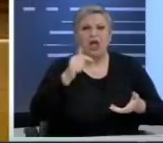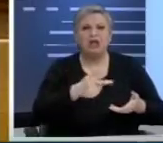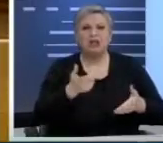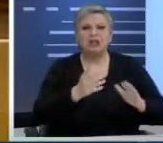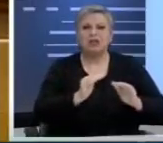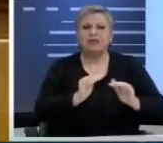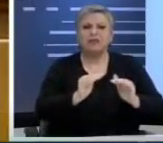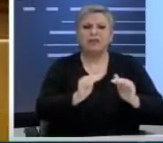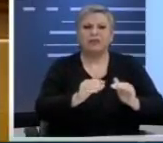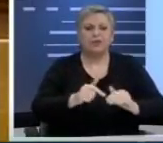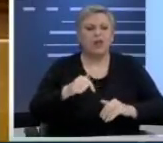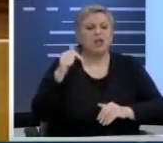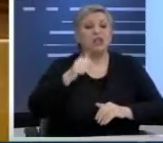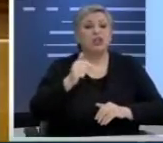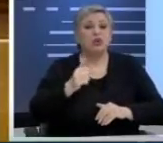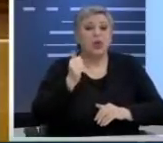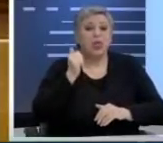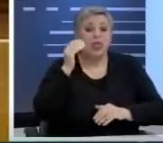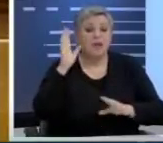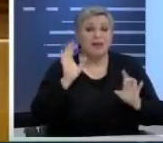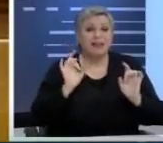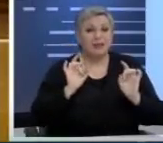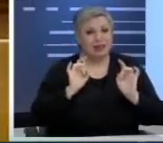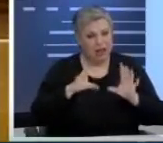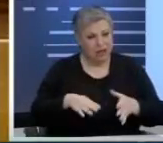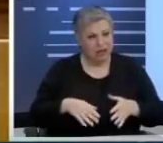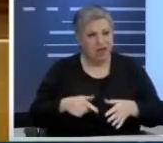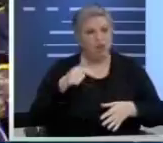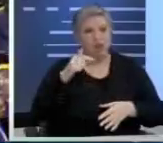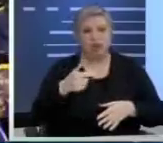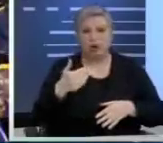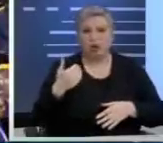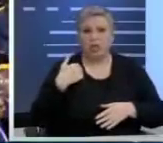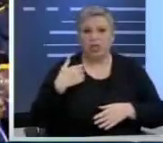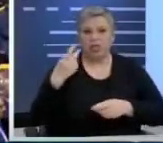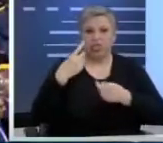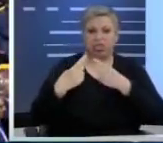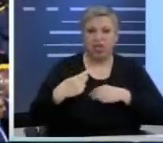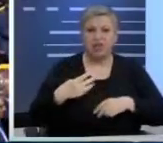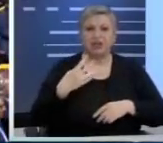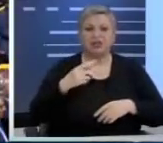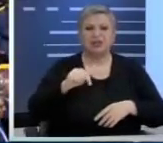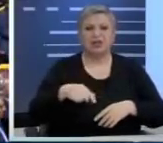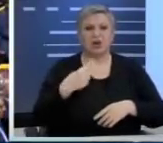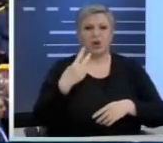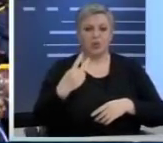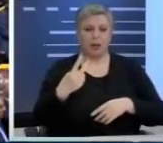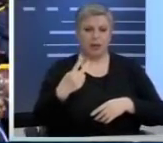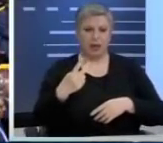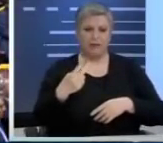Και δεν σας πίστευε κανένας. Και μας λέτε για το 4,2. Σας απάντησε ο Χουλιαράκης και άρα δεν πρέπει να ξοδέψω πολύ καιρό